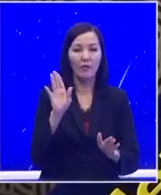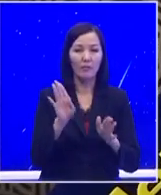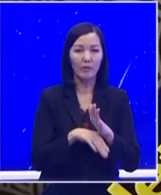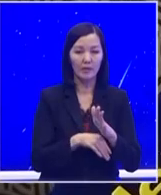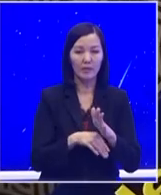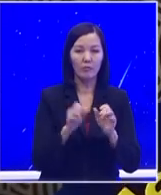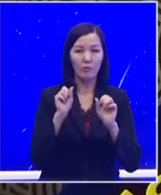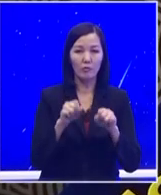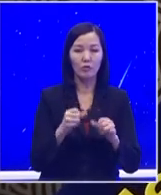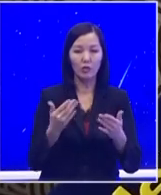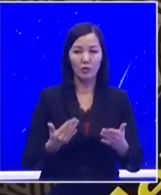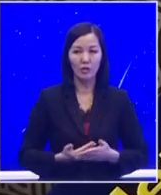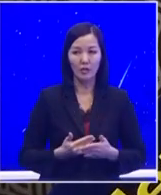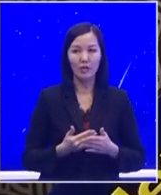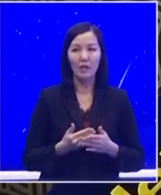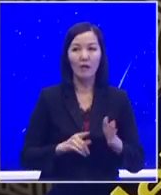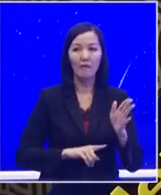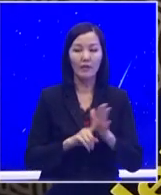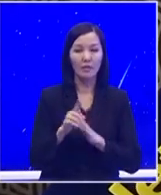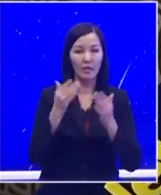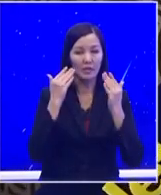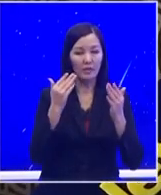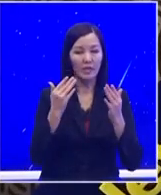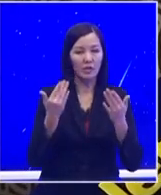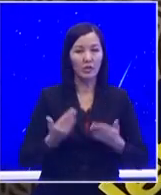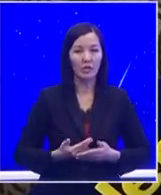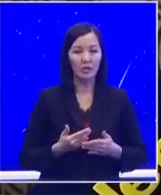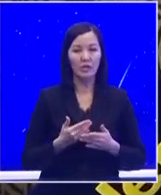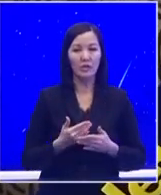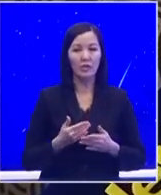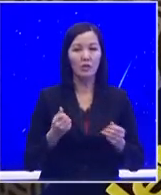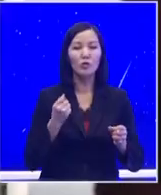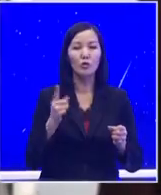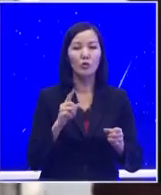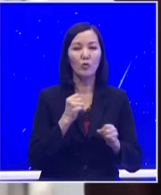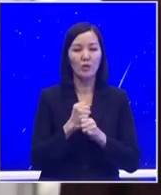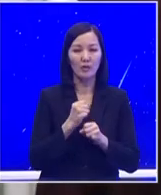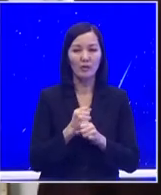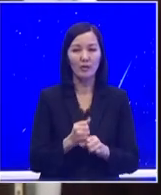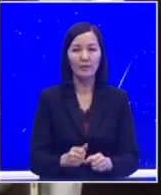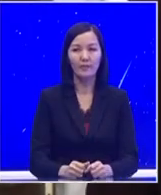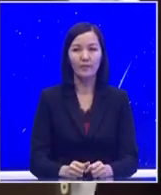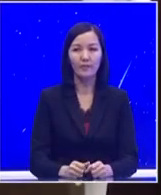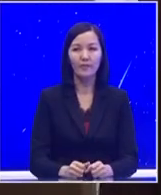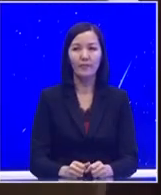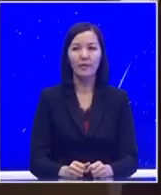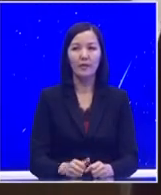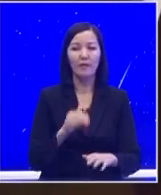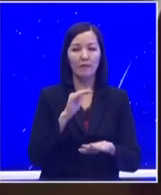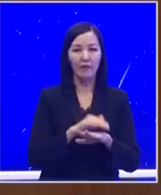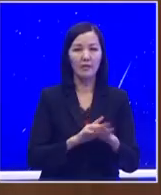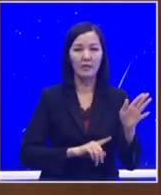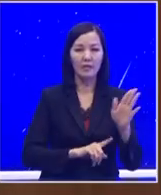Без квоты, оказывается, невозможно. В самом начале не знаешь, где жить, на что жить, чем заняться. Несмотря на эти факторы, с